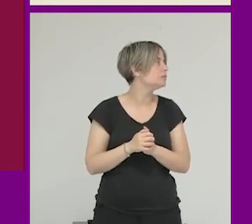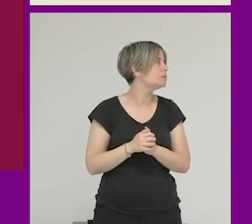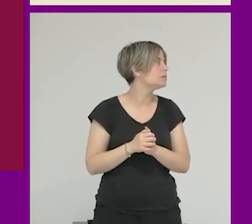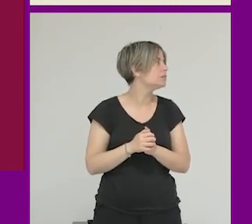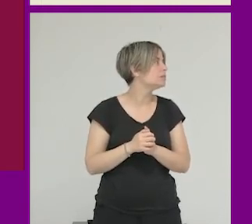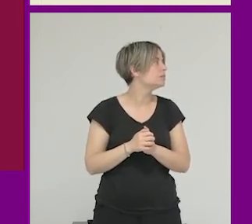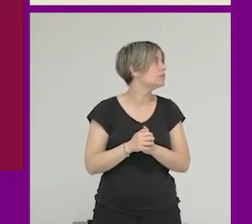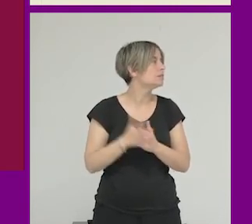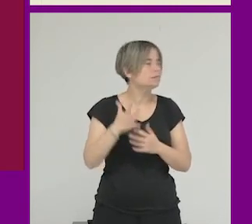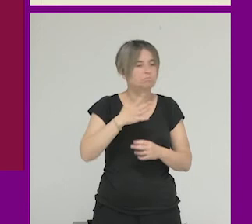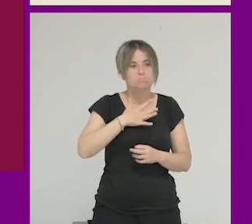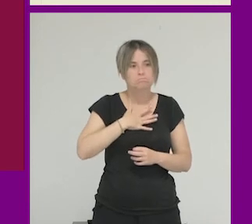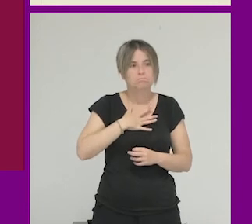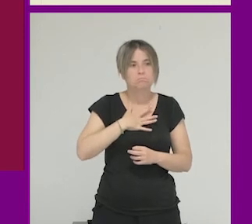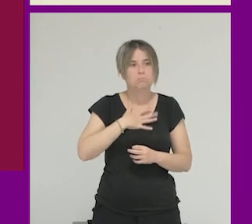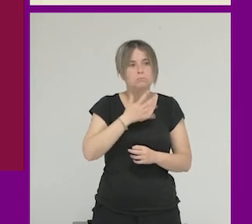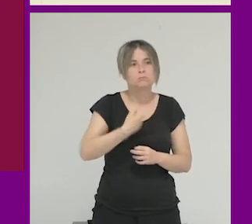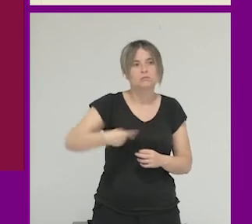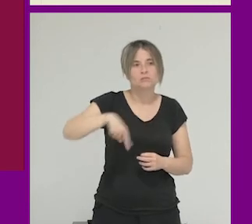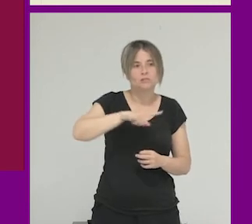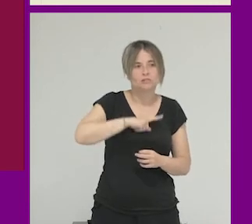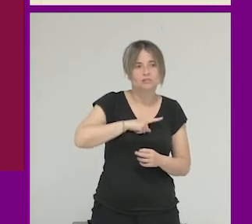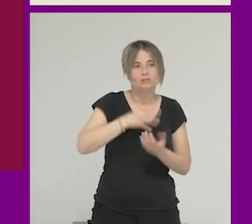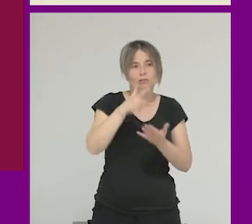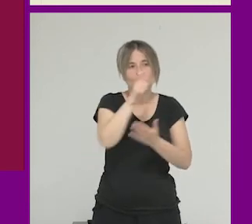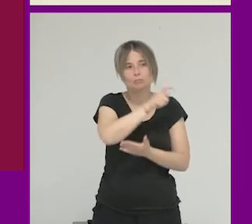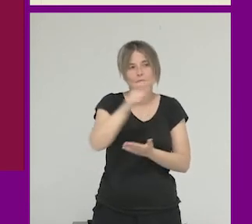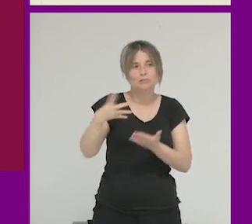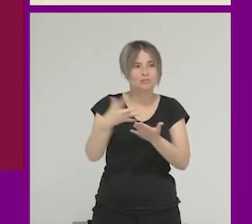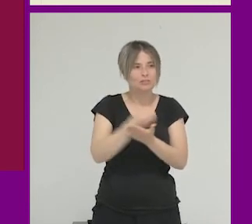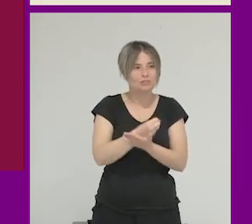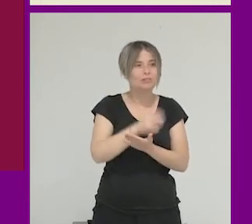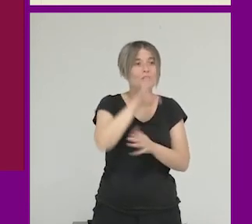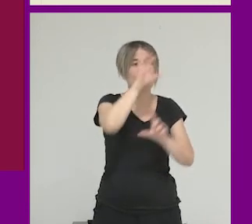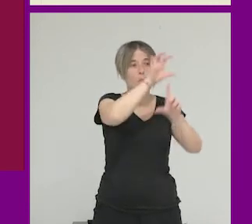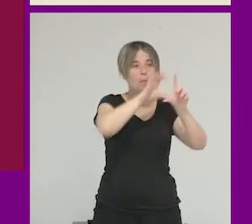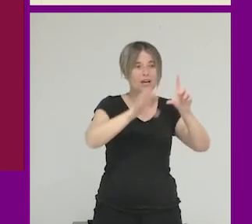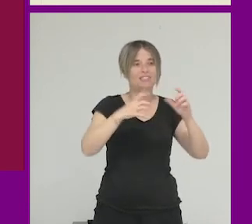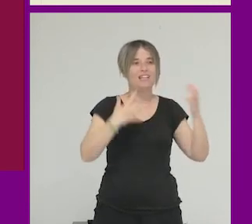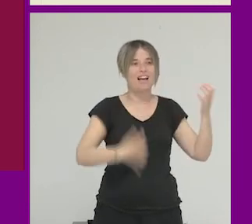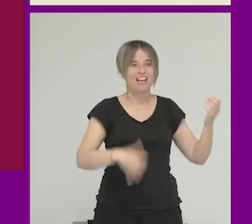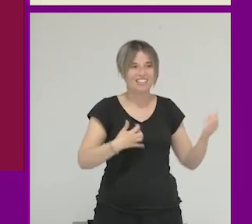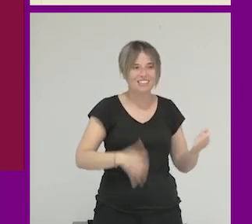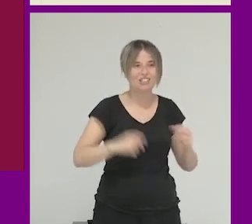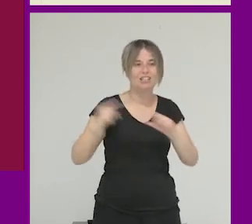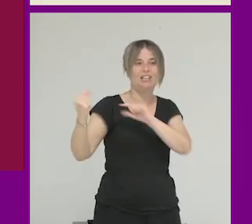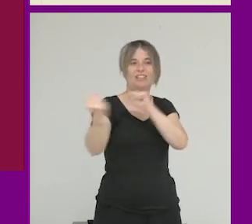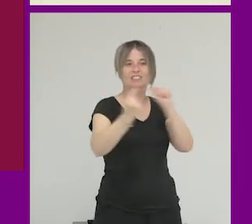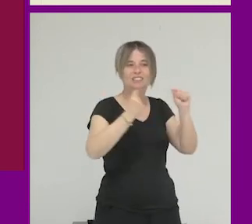eta hori, ba guztia nahi izan dute karri Argentinatik bebai kristo lan adabitze egiten